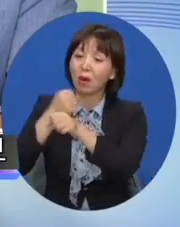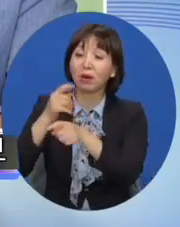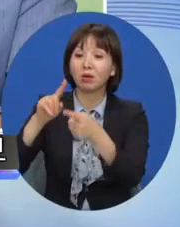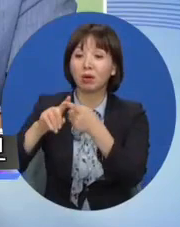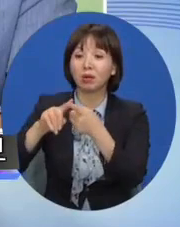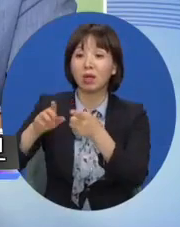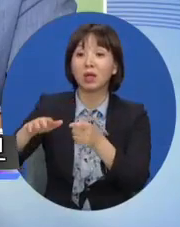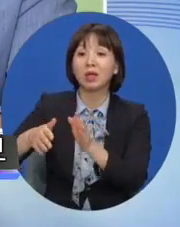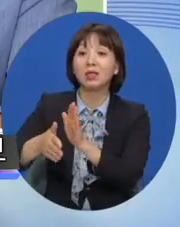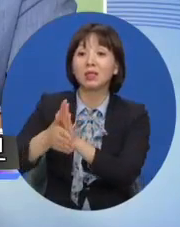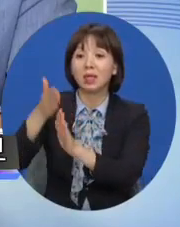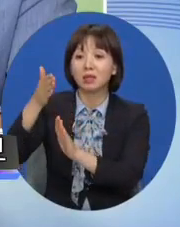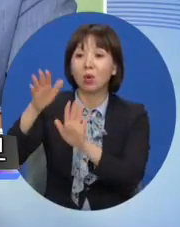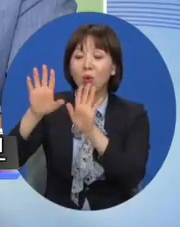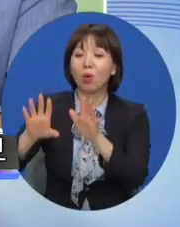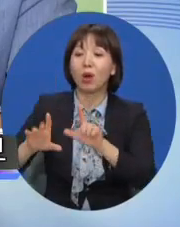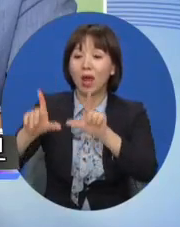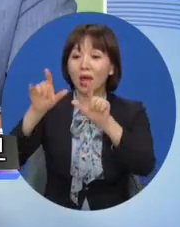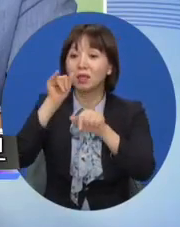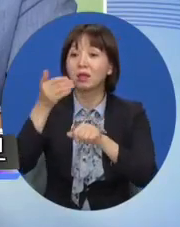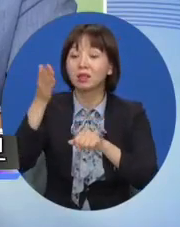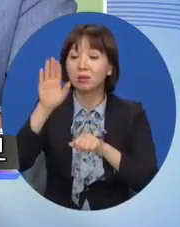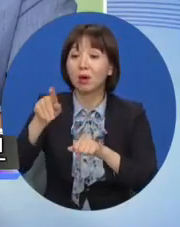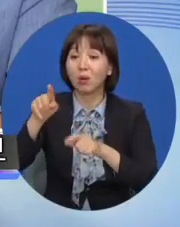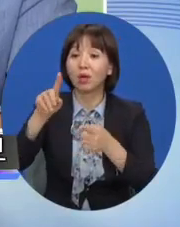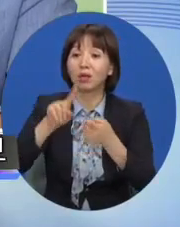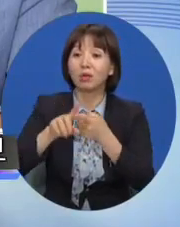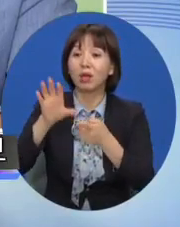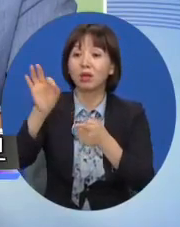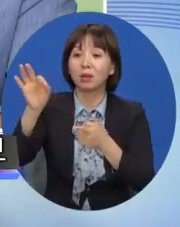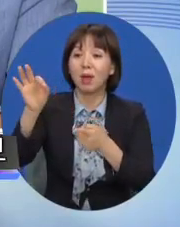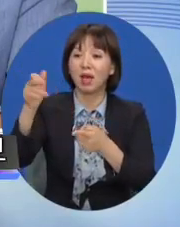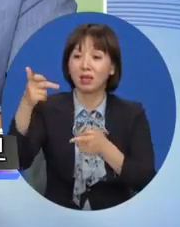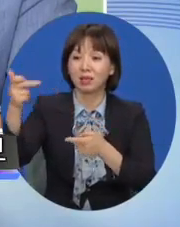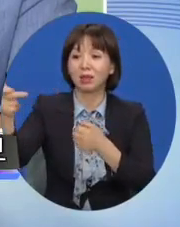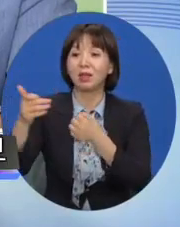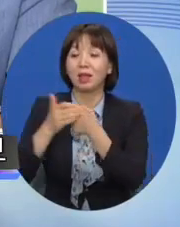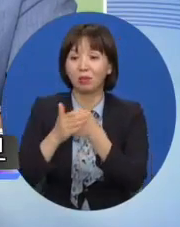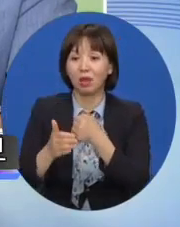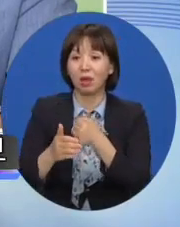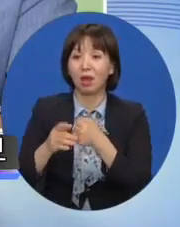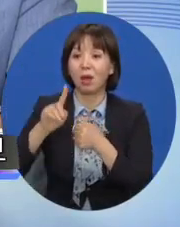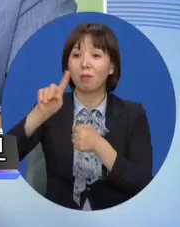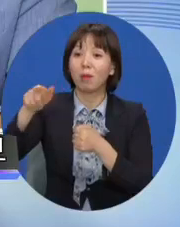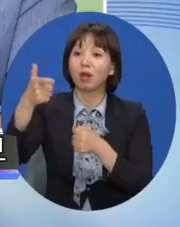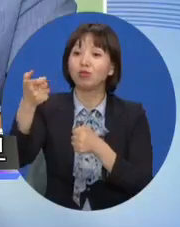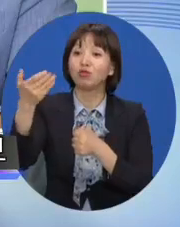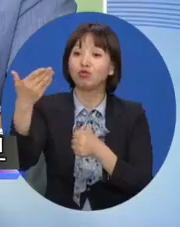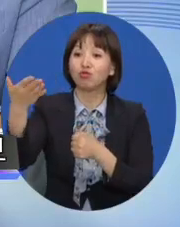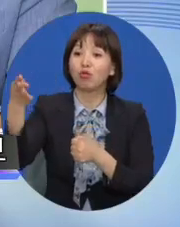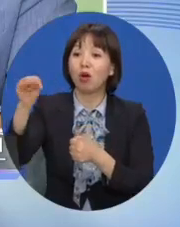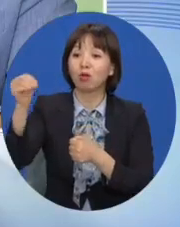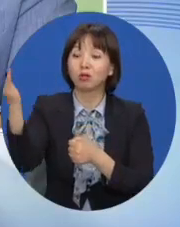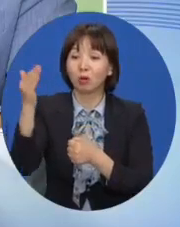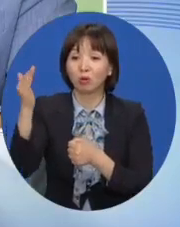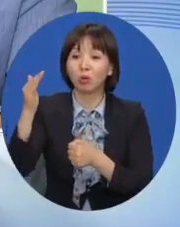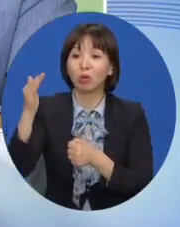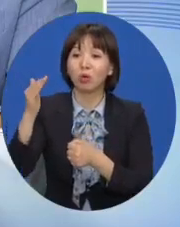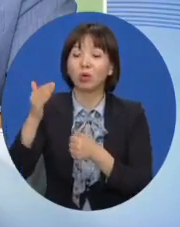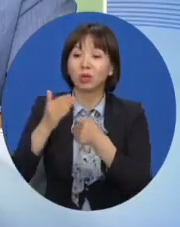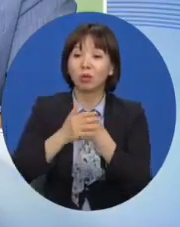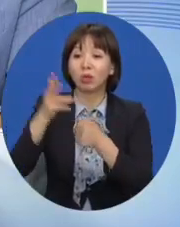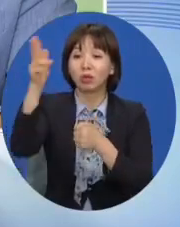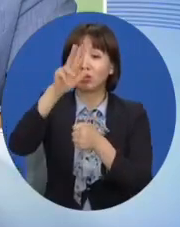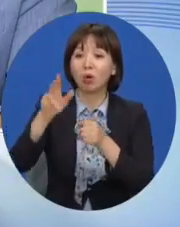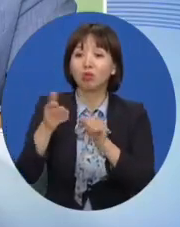발주는 금년에 했습니다만은 이것도 액수가 크기 때문에 이것이 169억 정도 되기 때문에 전국구